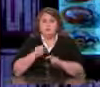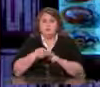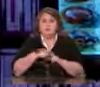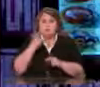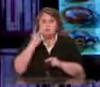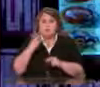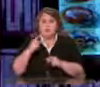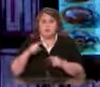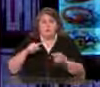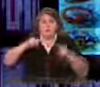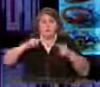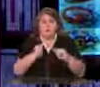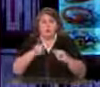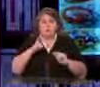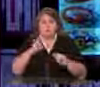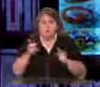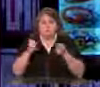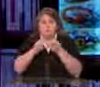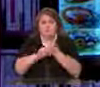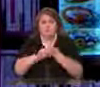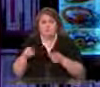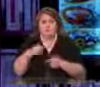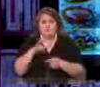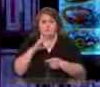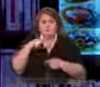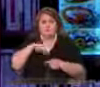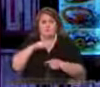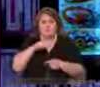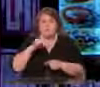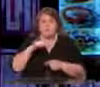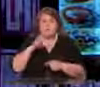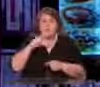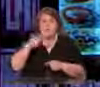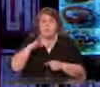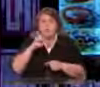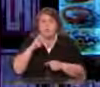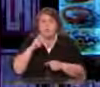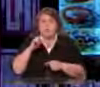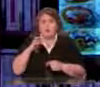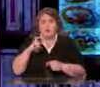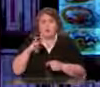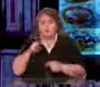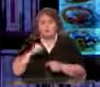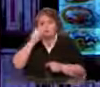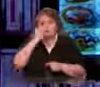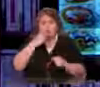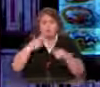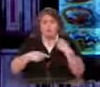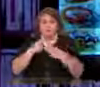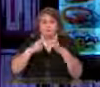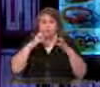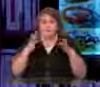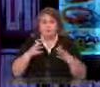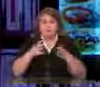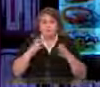два противоположных, но взаимосвязанных свойства организма. Если благодаря наследственности